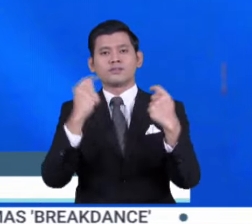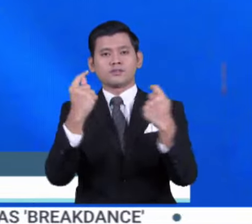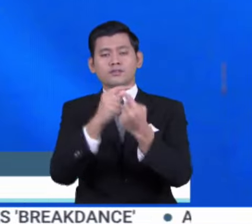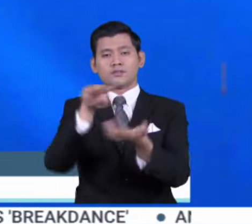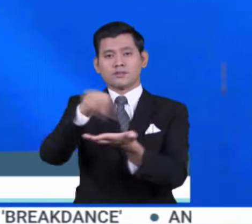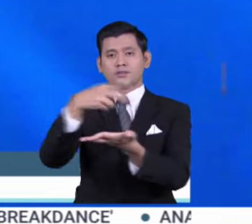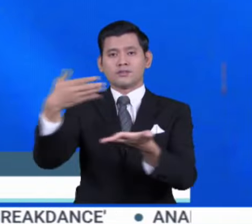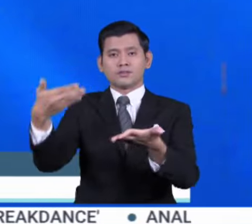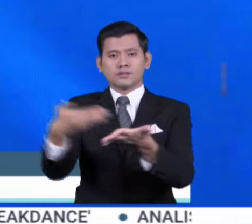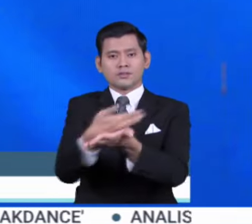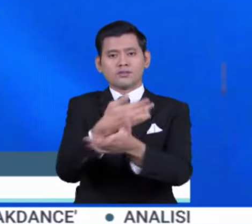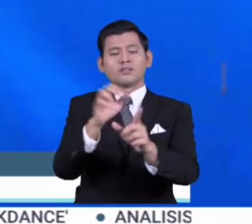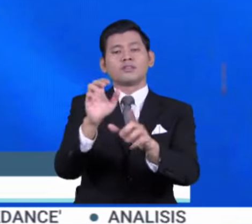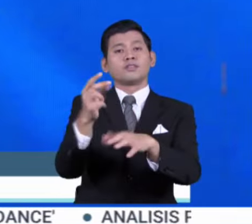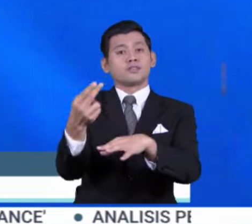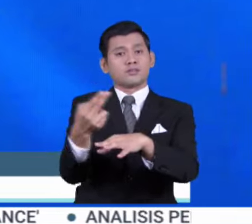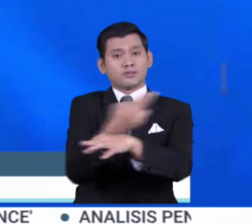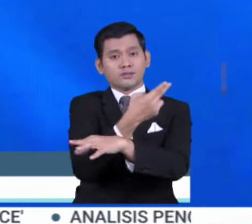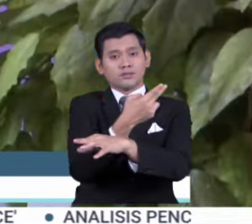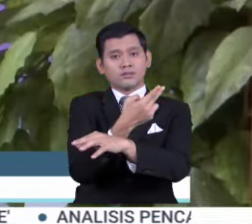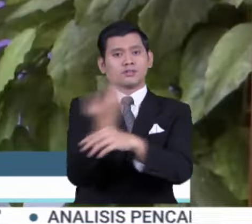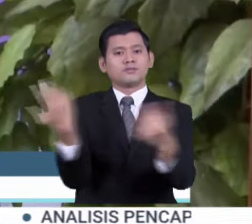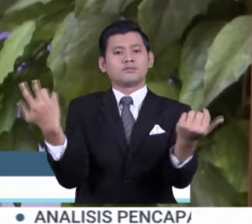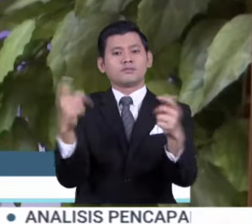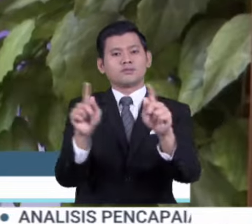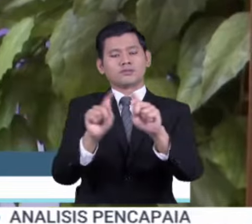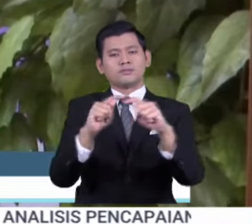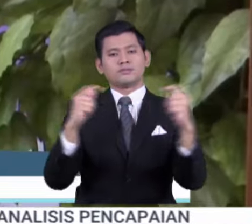menggunakan studio Alam.